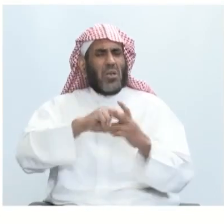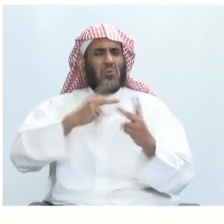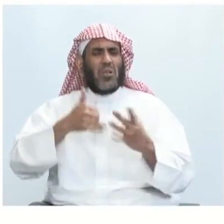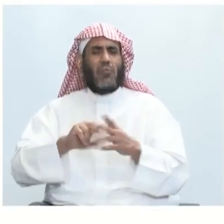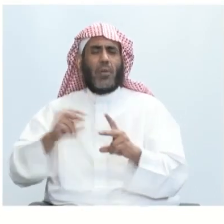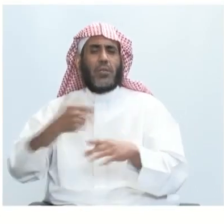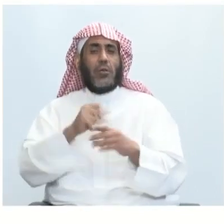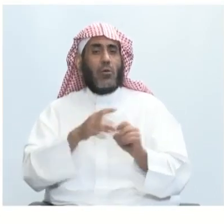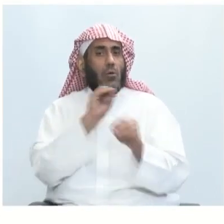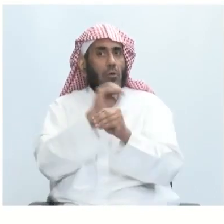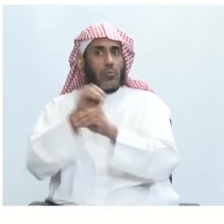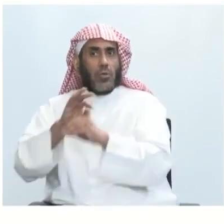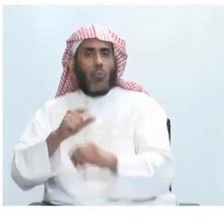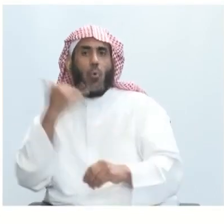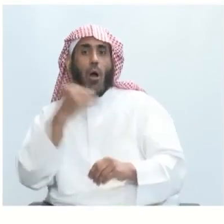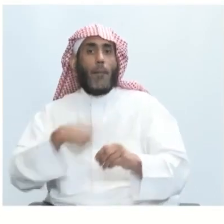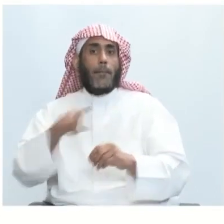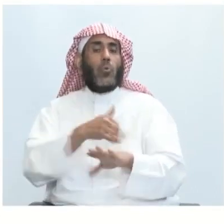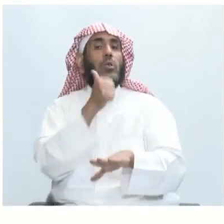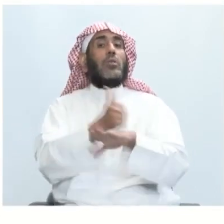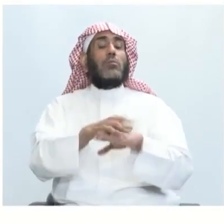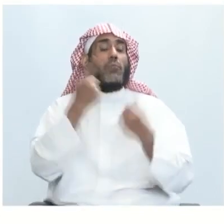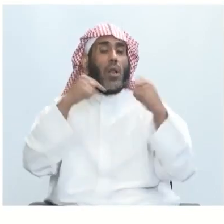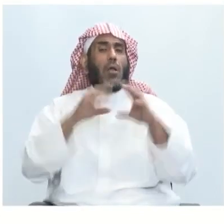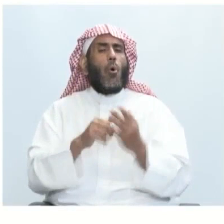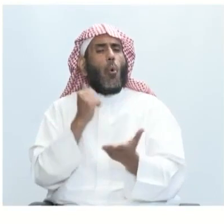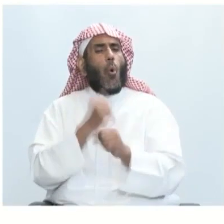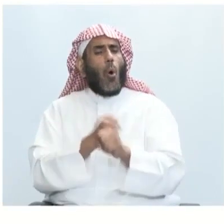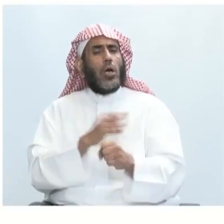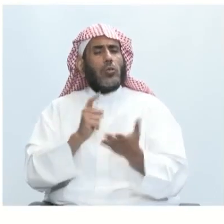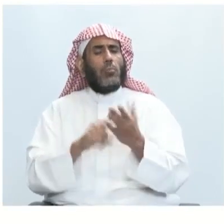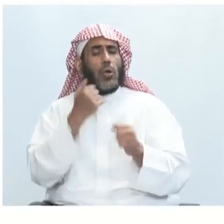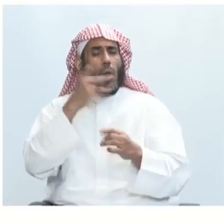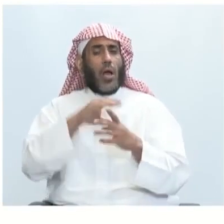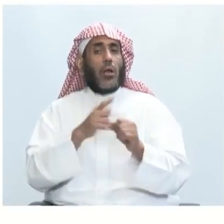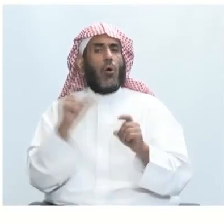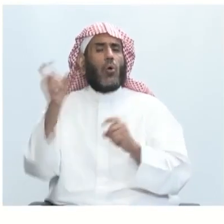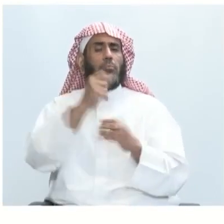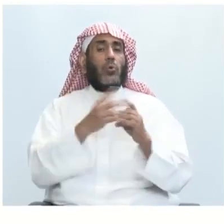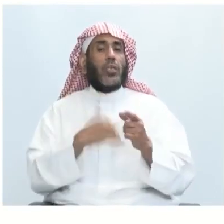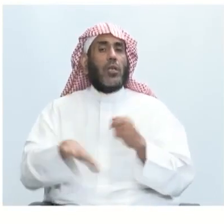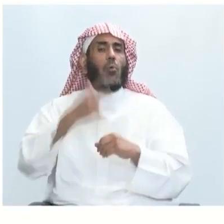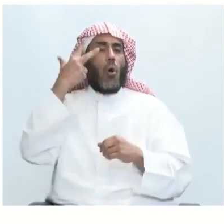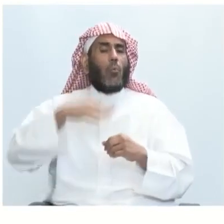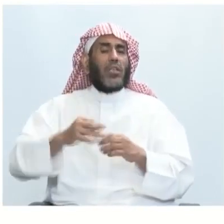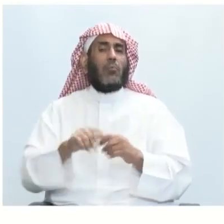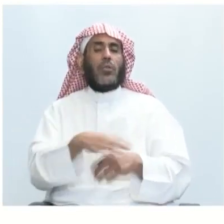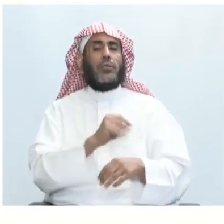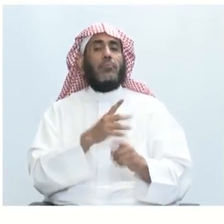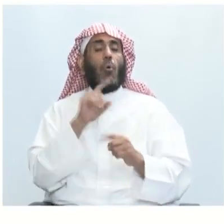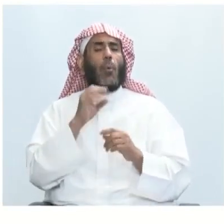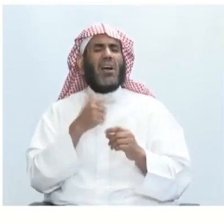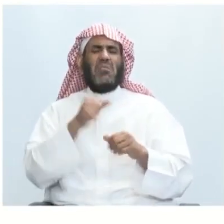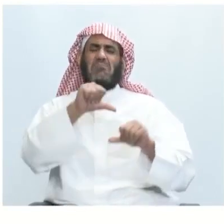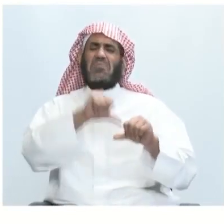الناس وتبصيرهم بدورهم الاساسي في الحياه وواجبهم الحقيقي تجاه دينهم وامهم ووطنهم وله بعض